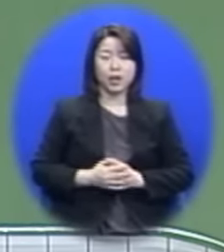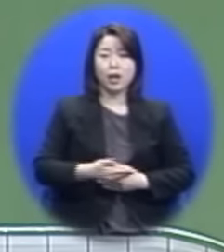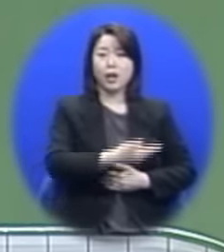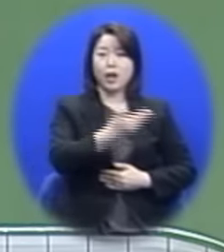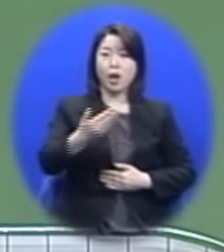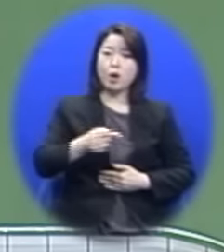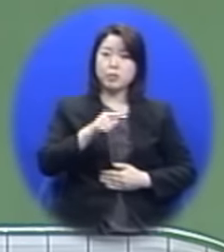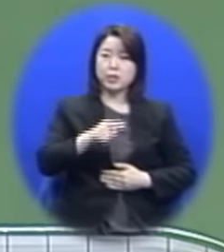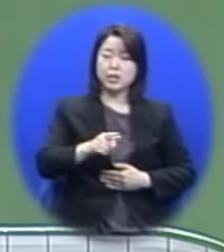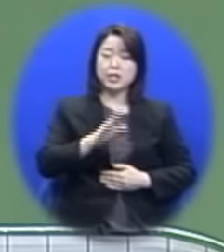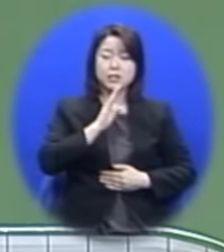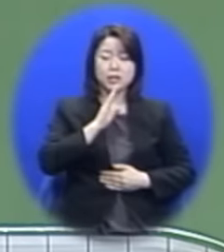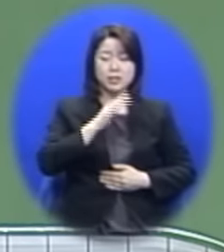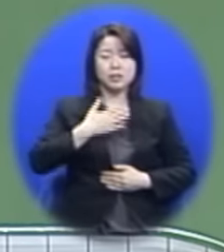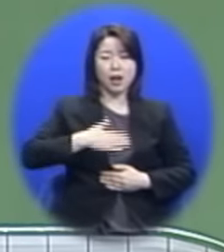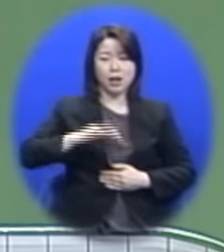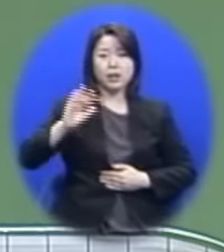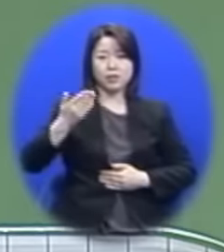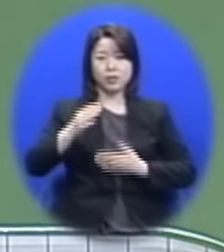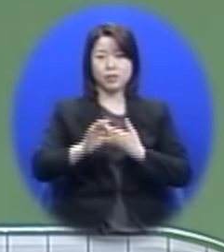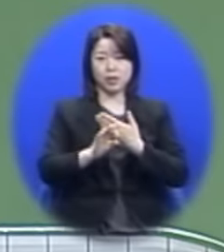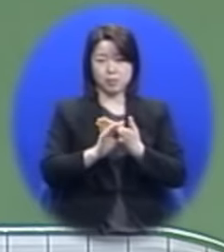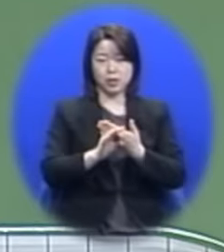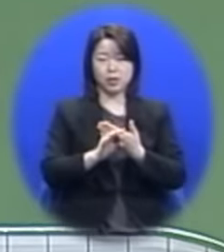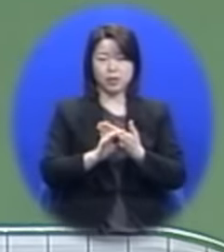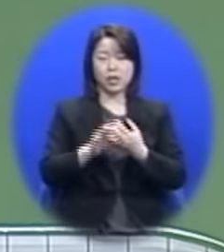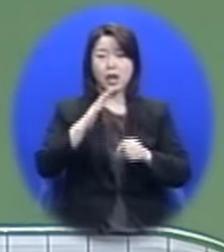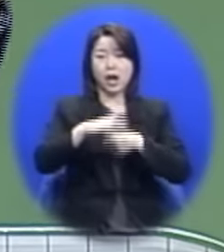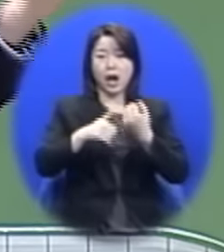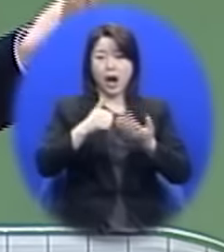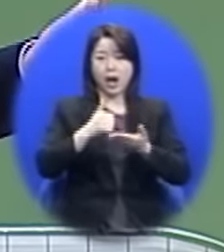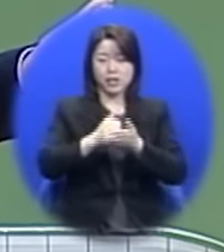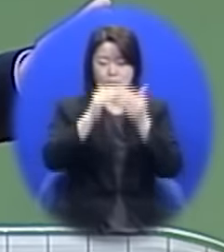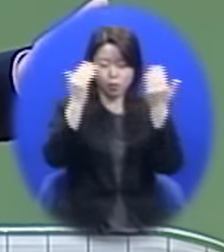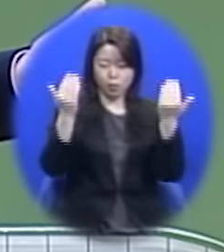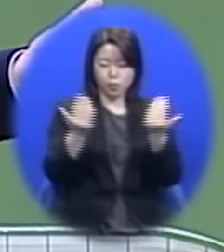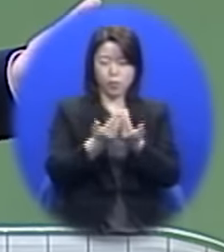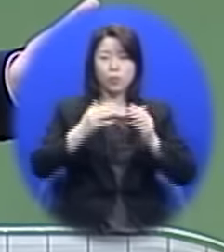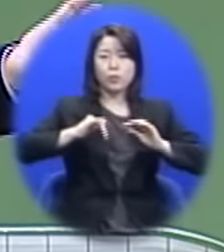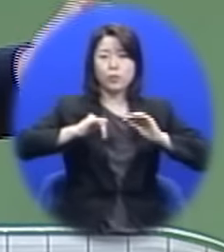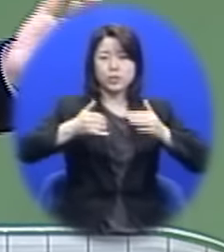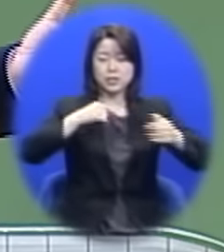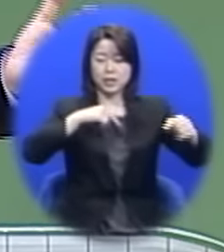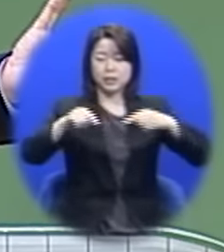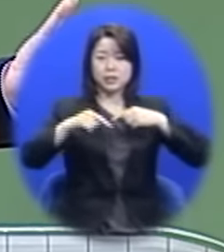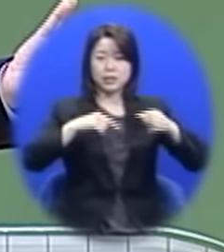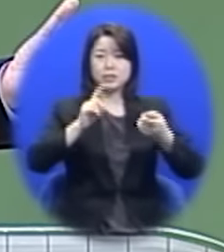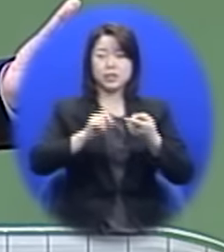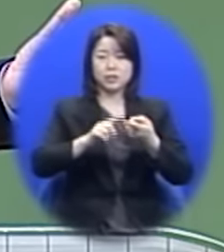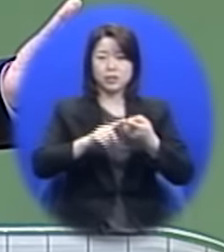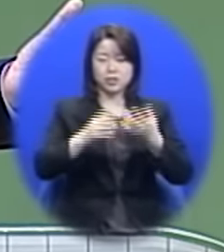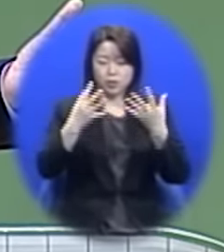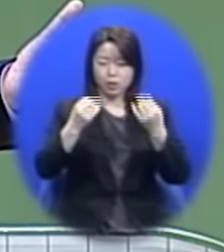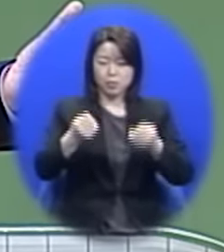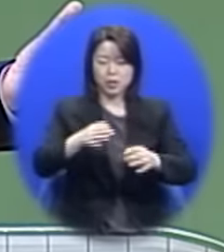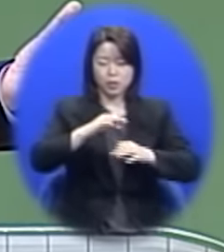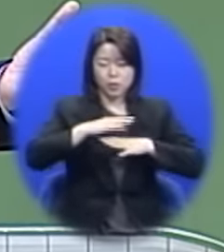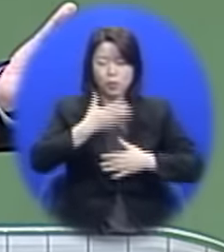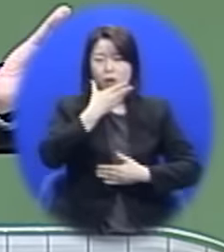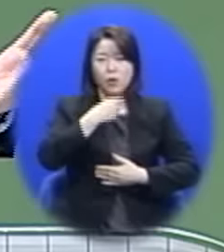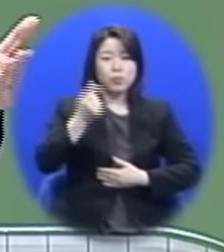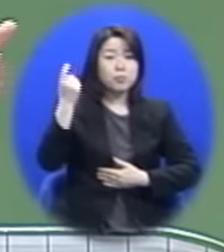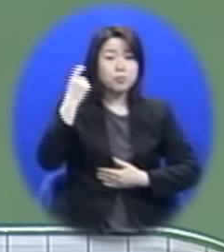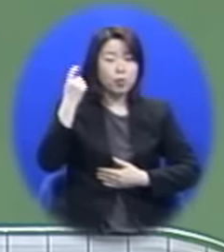여러분이 이 사실을 알게 된다면 하나님이 온 세상을 다스린다는 게 얼마나 놀라운 복음인지